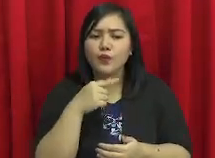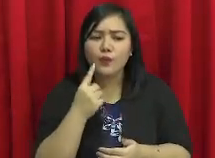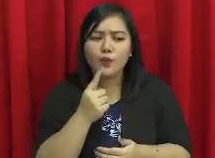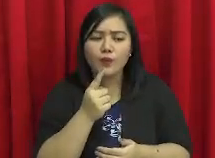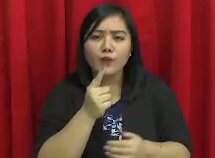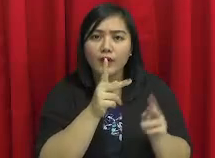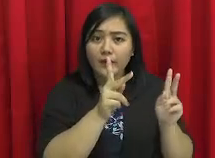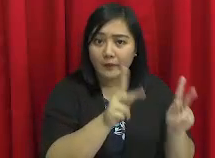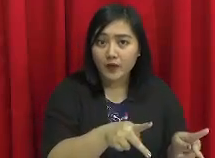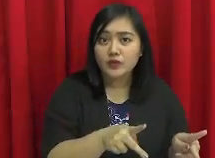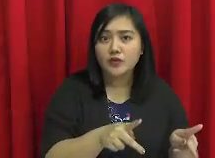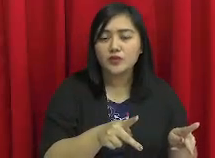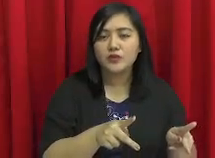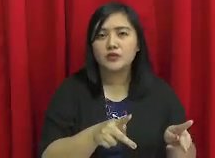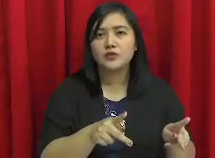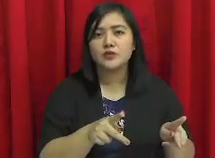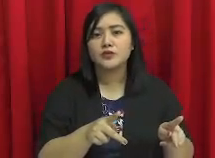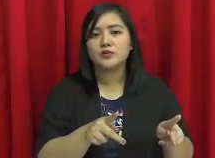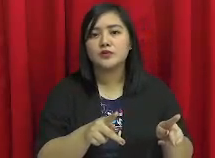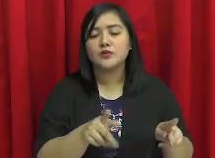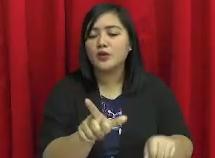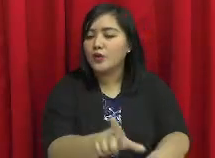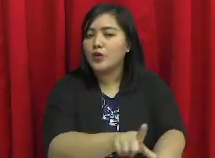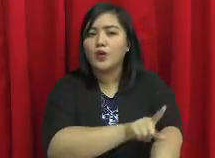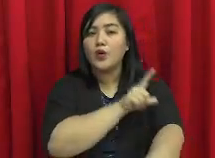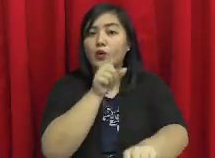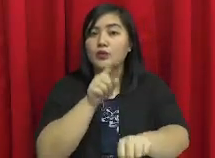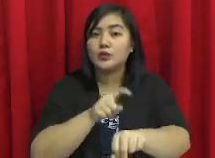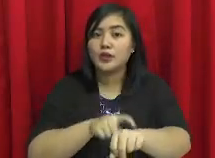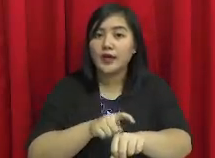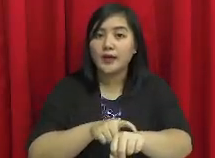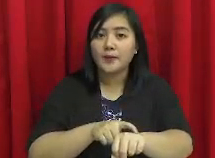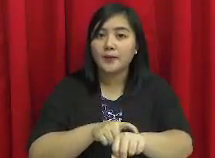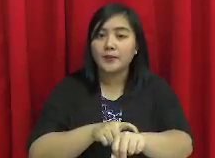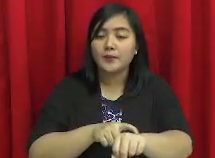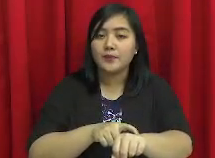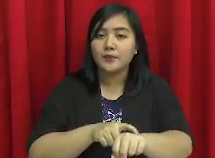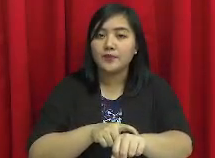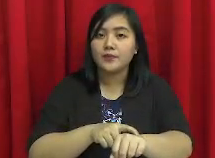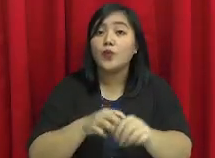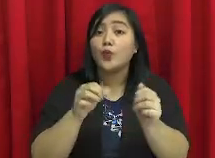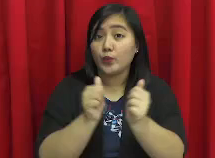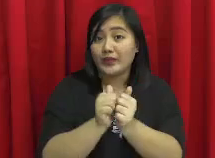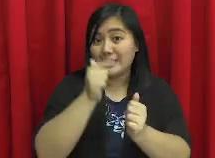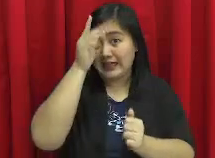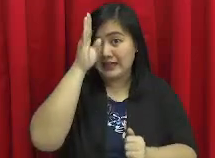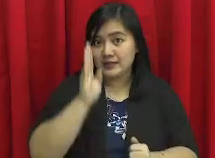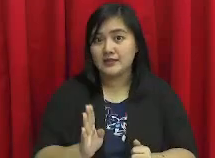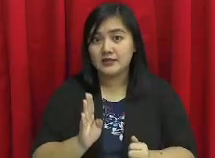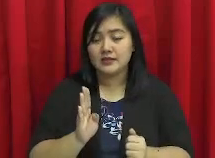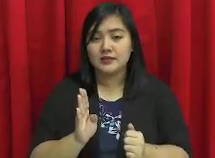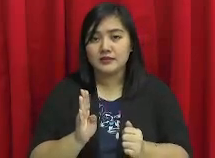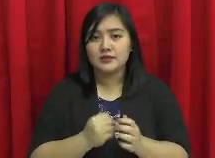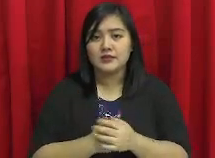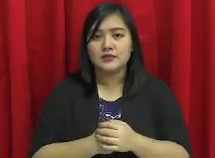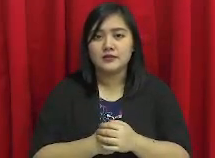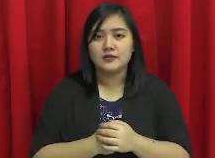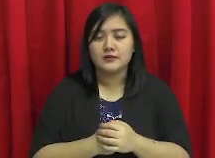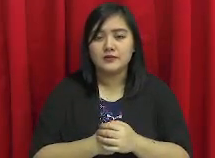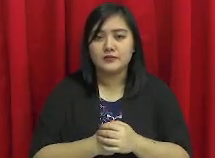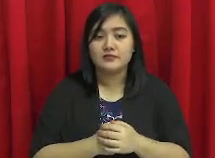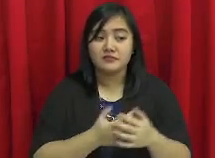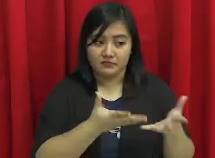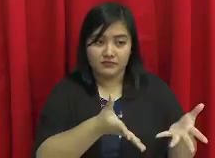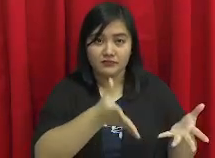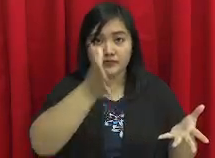na nakasama, alright? Kung sino pa yung matagal na nakasama ng ano, ng Diyos, siya pa